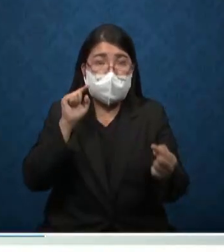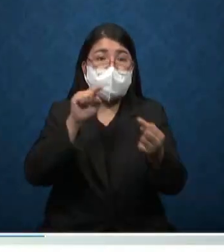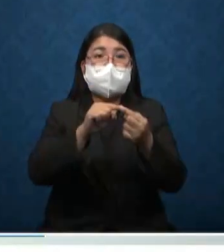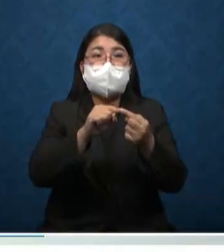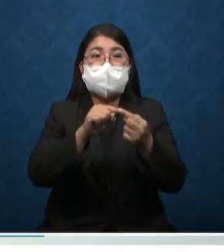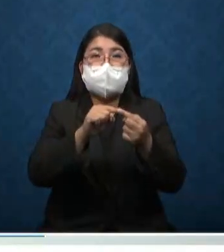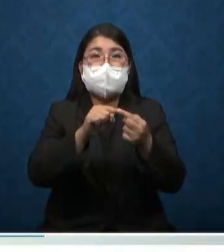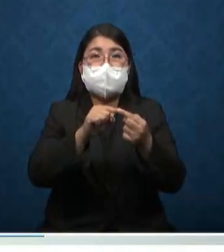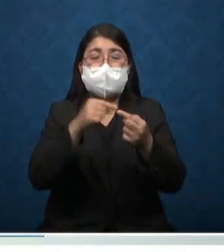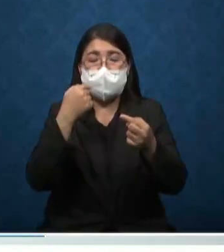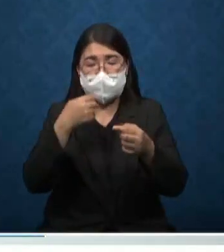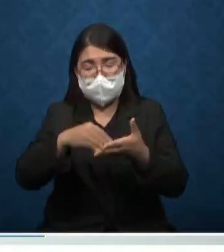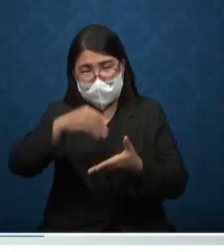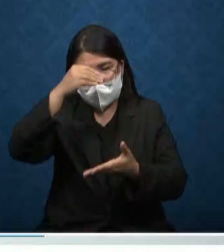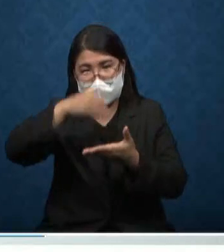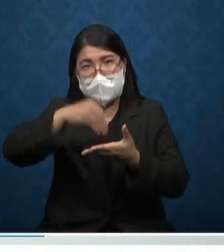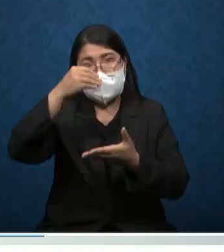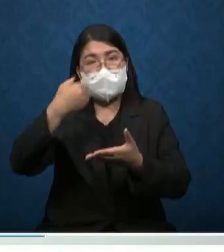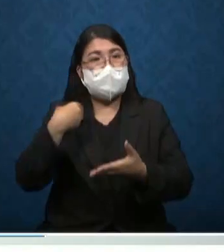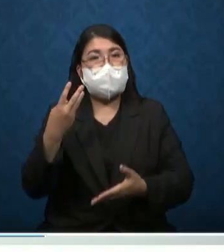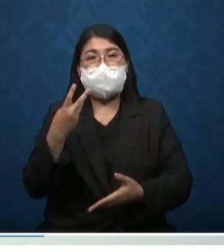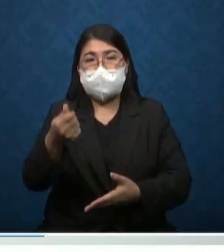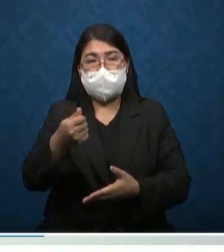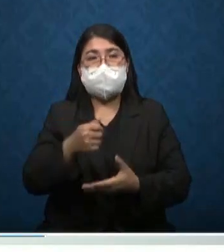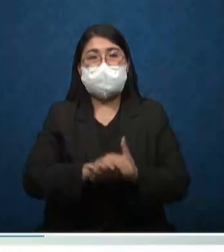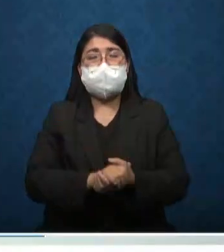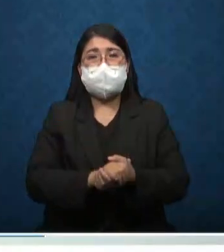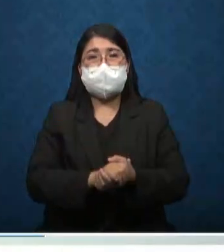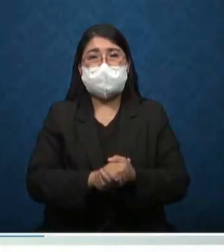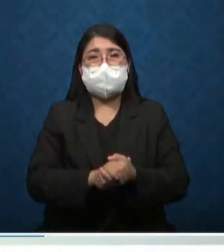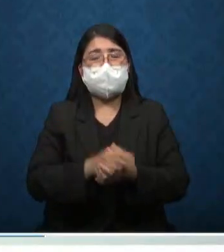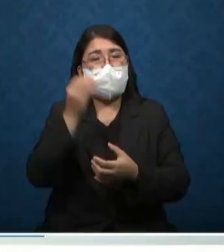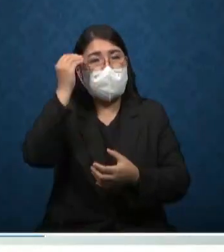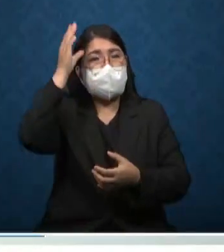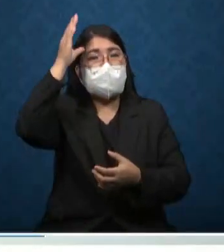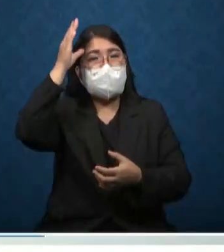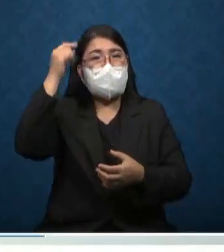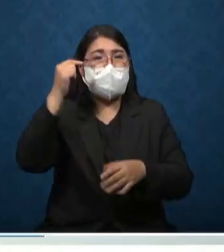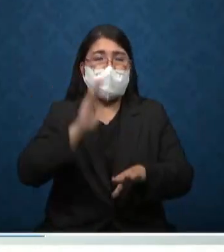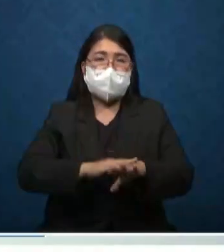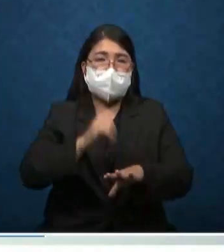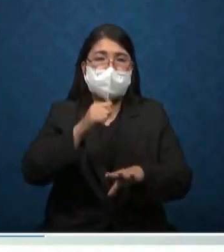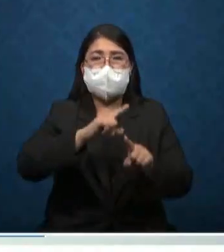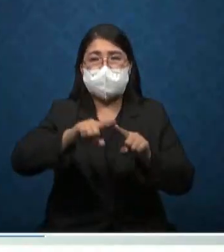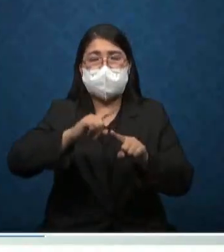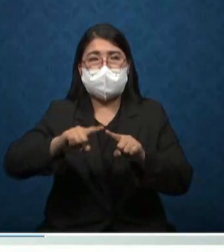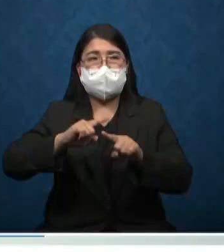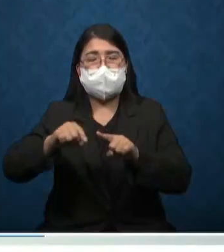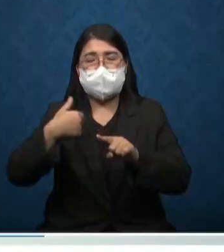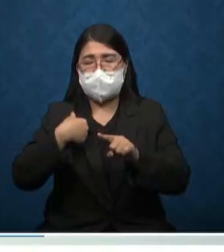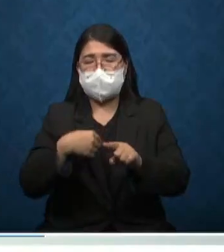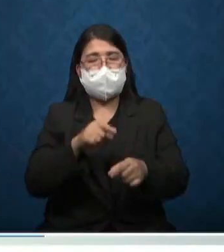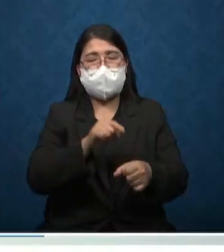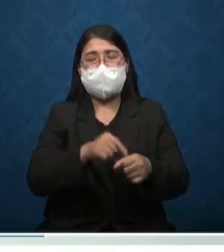เข้าถึงในเรื่องของคุณวุฒิการศึกษาได้อย่างรวดเร็วมากยิ่งขึ้นตามความรู้ความสามารถตาม learning outcome ที่เขามี